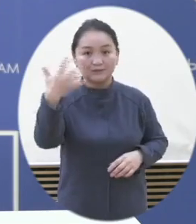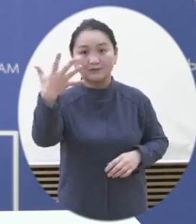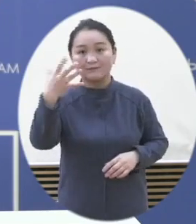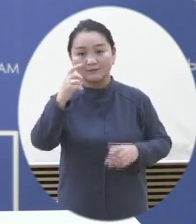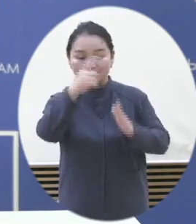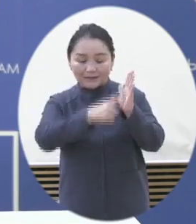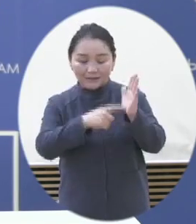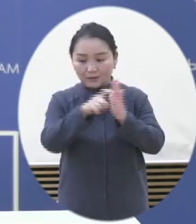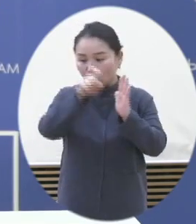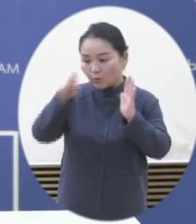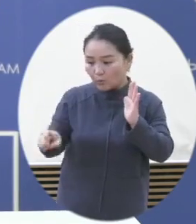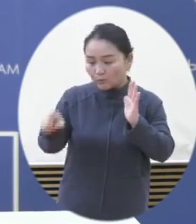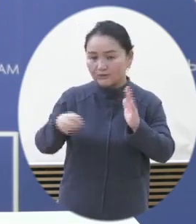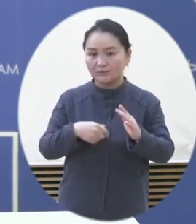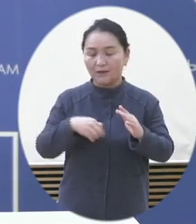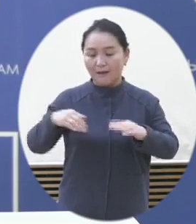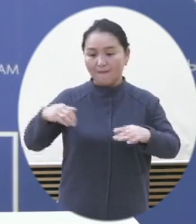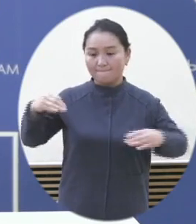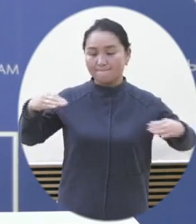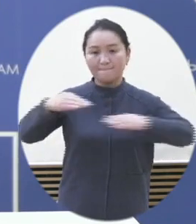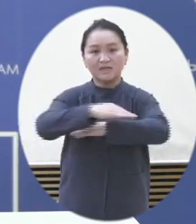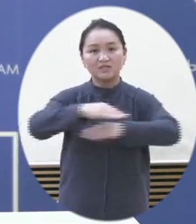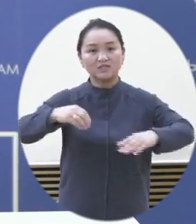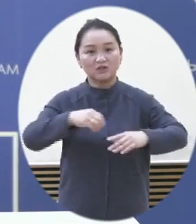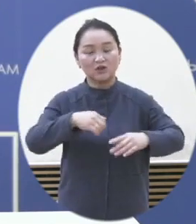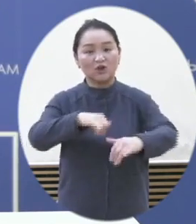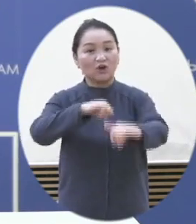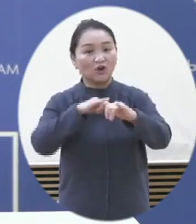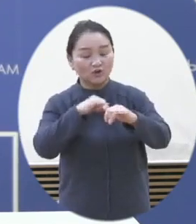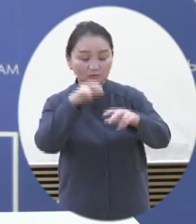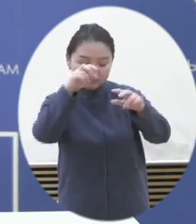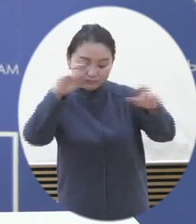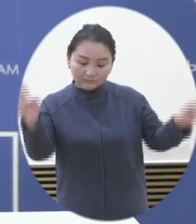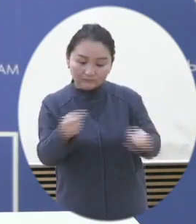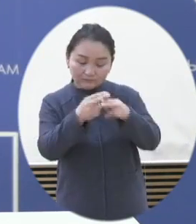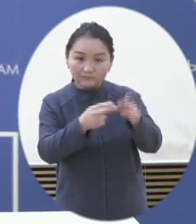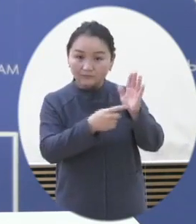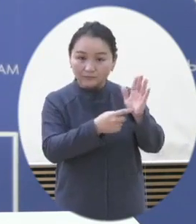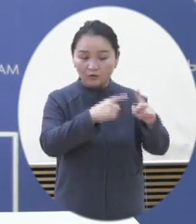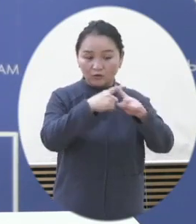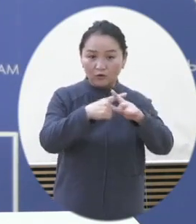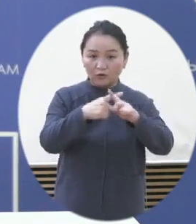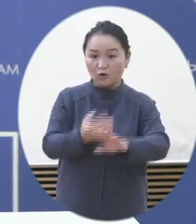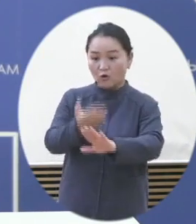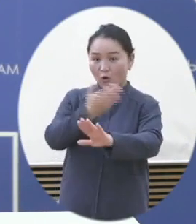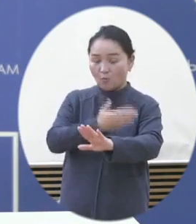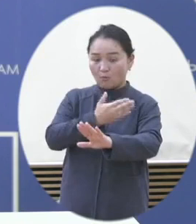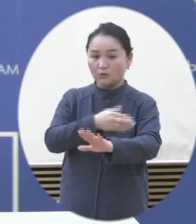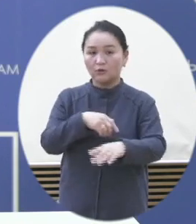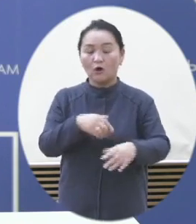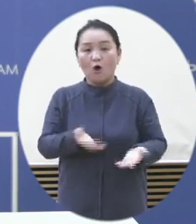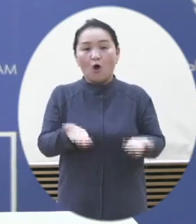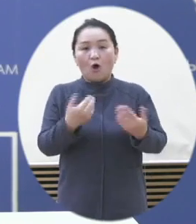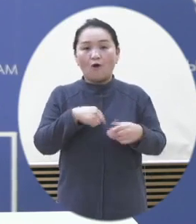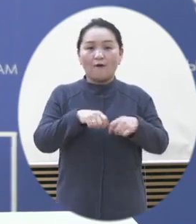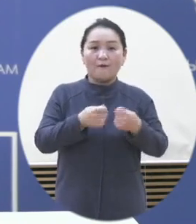авто замын ослын үзүүлэлтэнд бол дүн шинжилгээ хийсэн байна. За хөл хорионы өмнөх үедээ бол харьцуулахад хөнгөн гэмтэл авсан зам тээврийн ослын